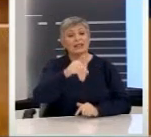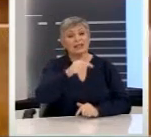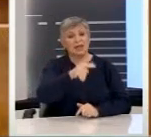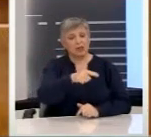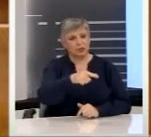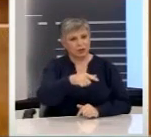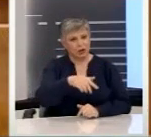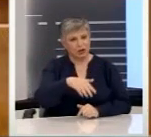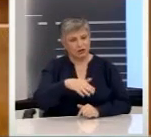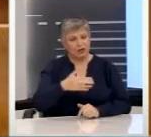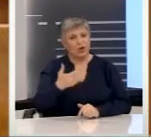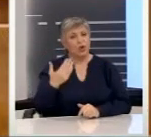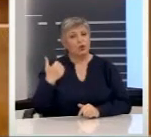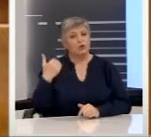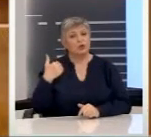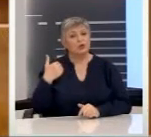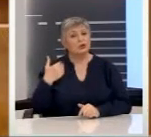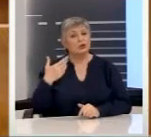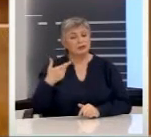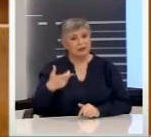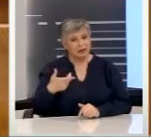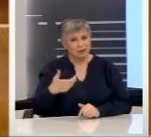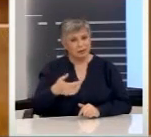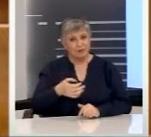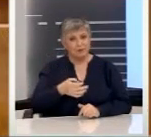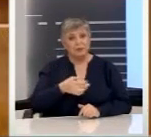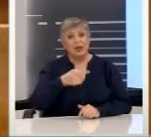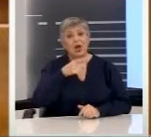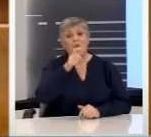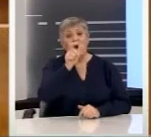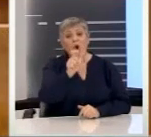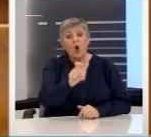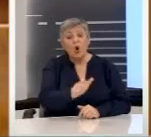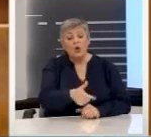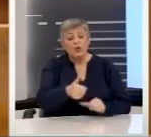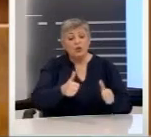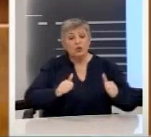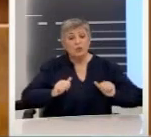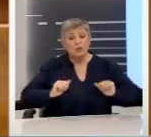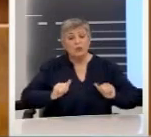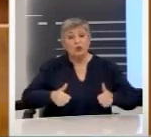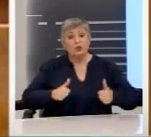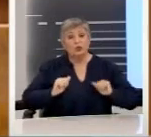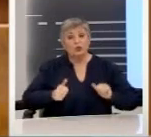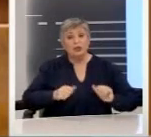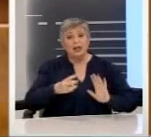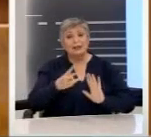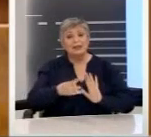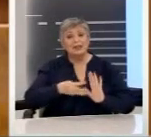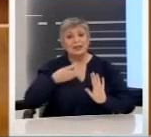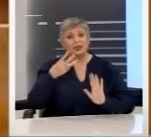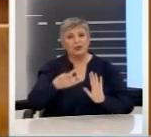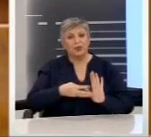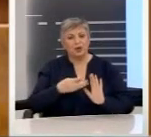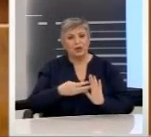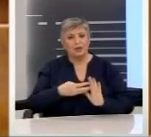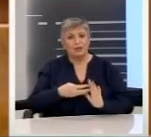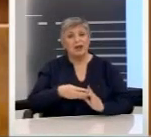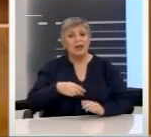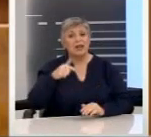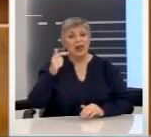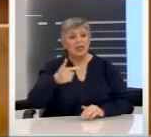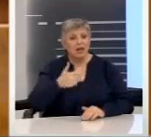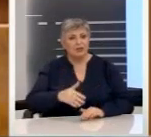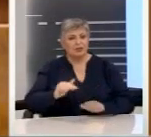26 Ιουνίου ο Υπουργός Άμυνας, που είχε δώσει με δική του πρωτοβουλία, λέει ο εισαγγελέας εφετών. Δεν τον πίεσε κανένας, δεν τον